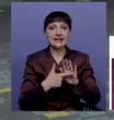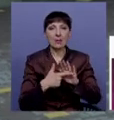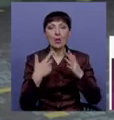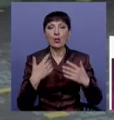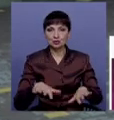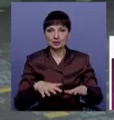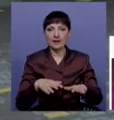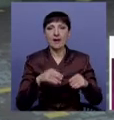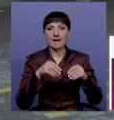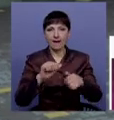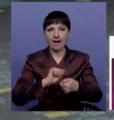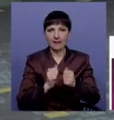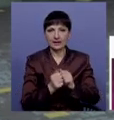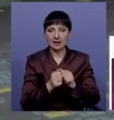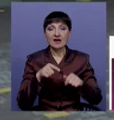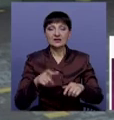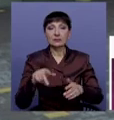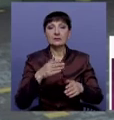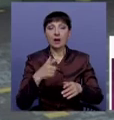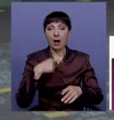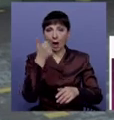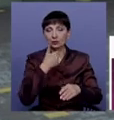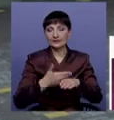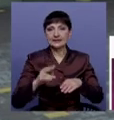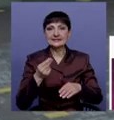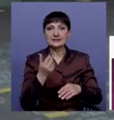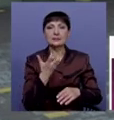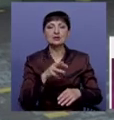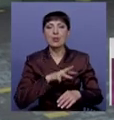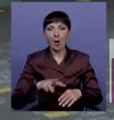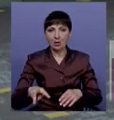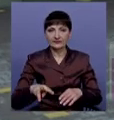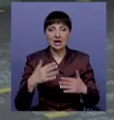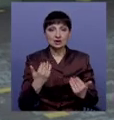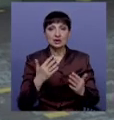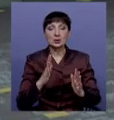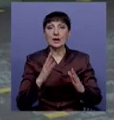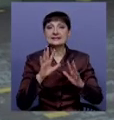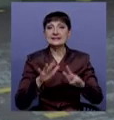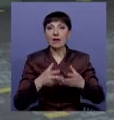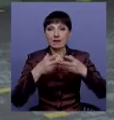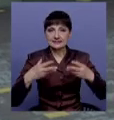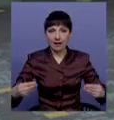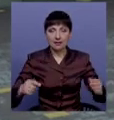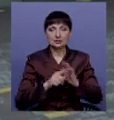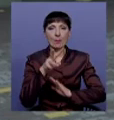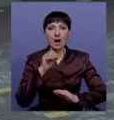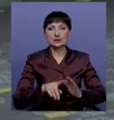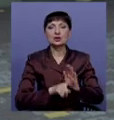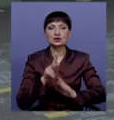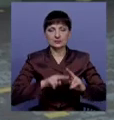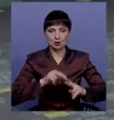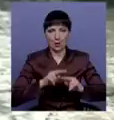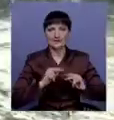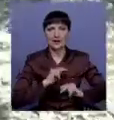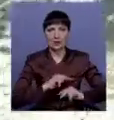посыпали гравием в этом году на эту дорогу было выделено 500 миллионов сейчас как только снег растает сначала марта приступим к строительным